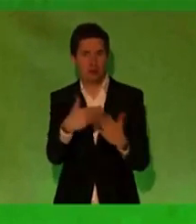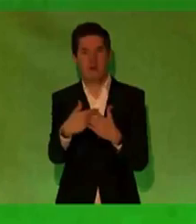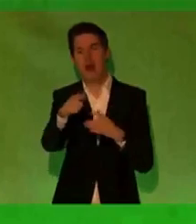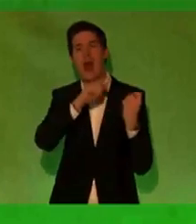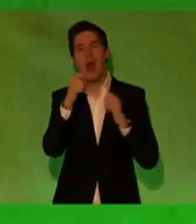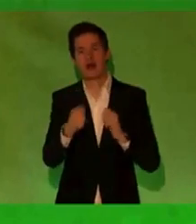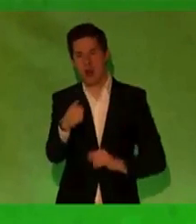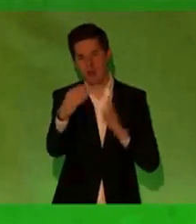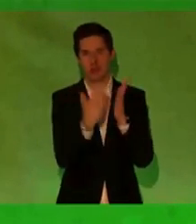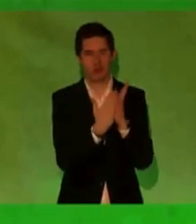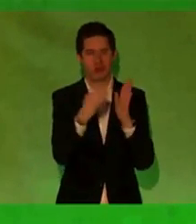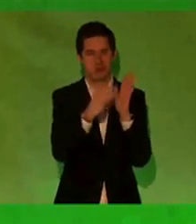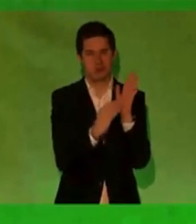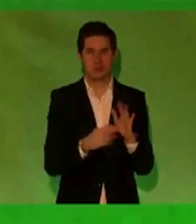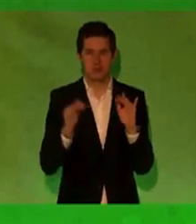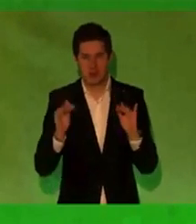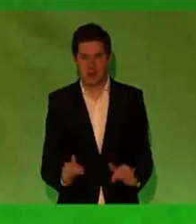findet. Stichworte sind